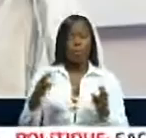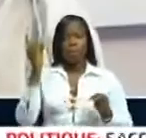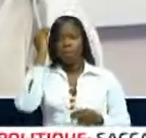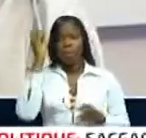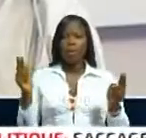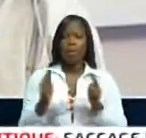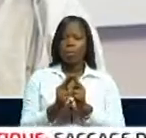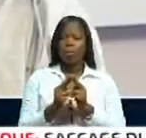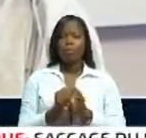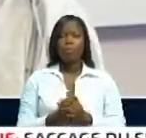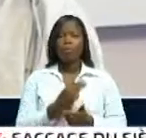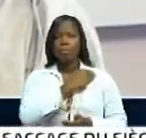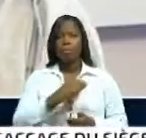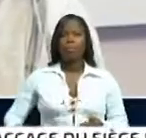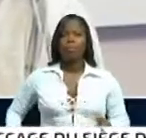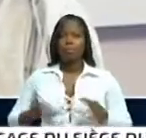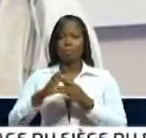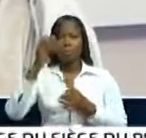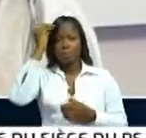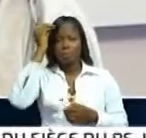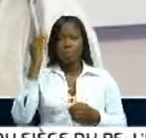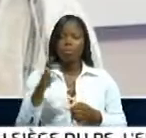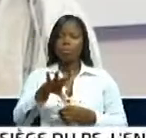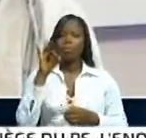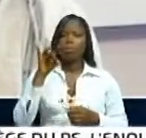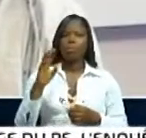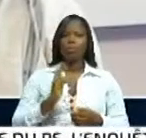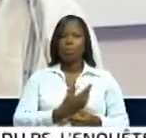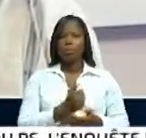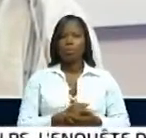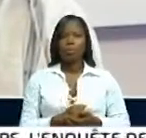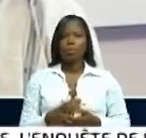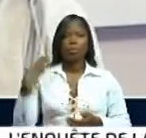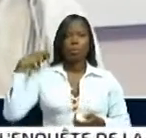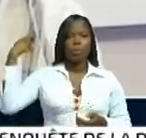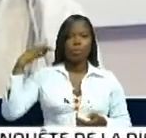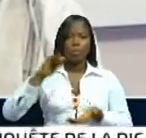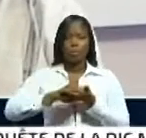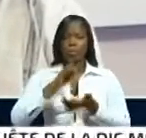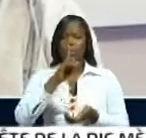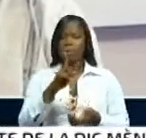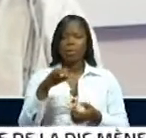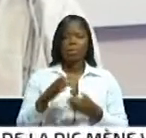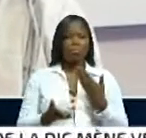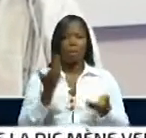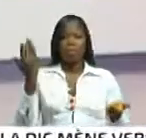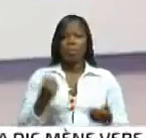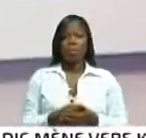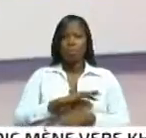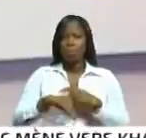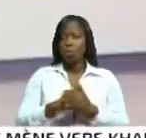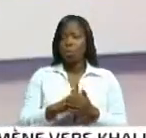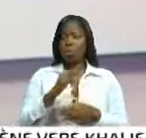réunir à la mairie de dakar pour choisir leur candidat et c'était sable tout le monde savait